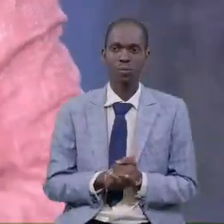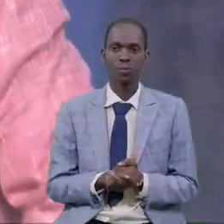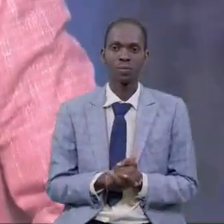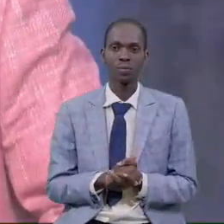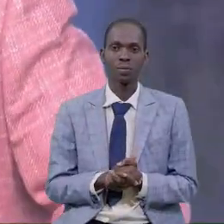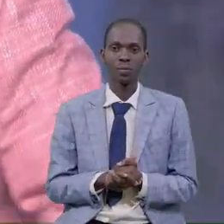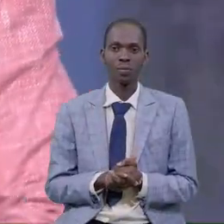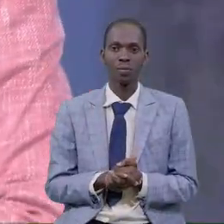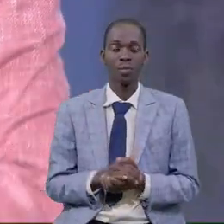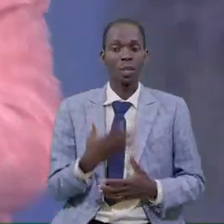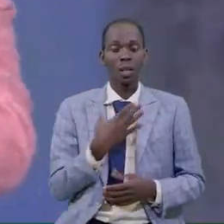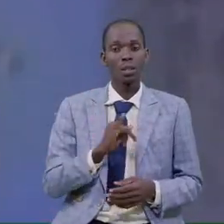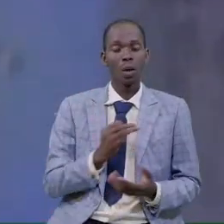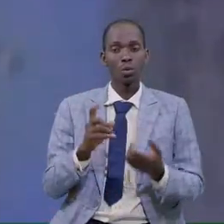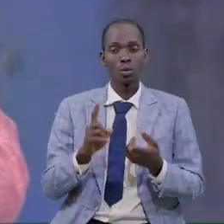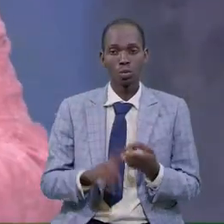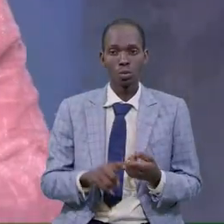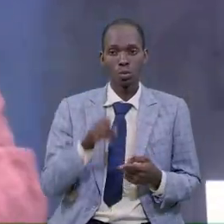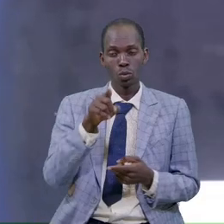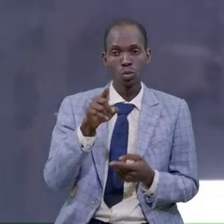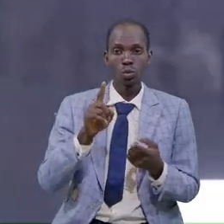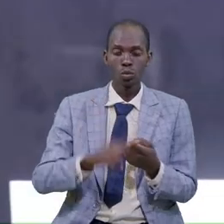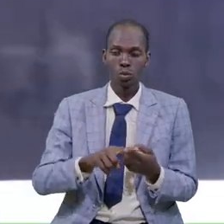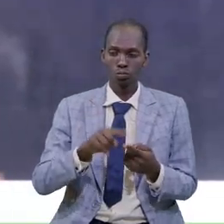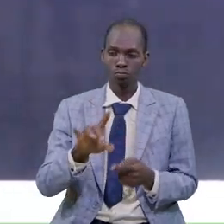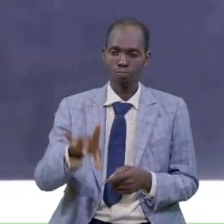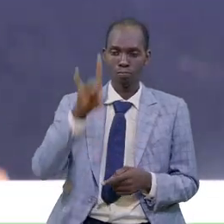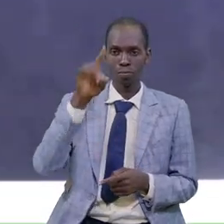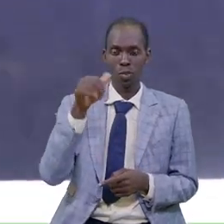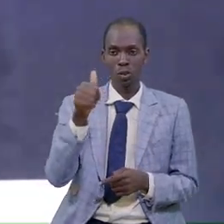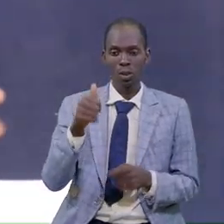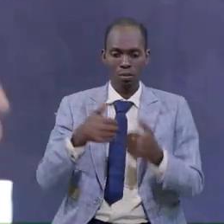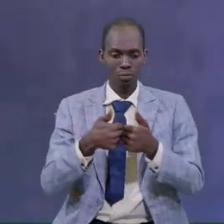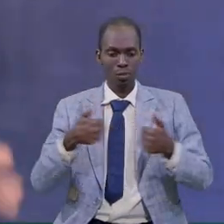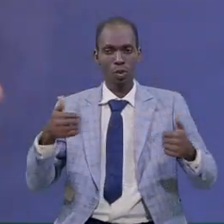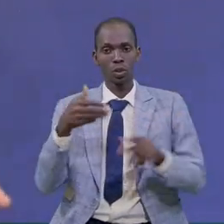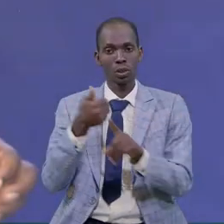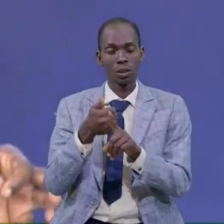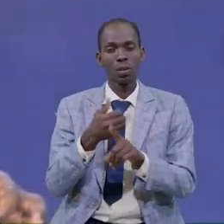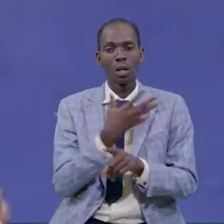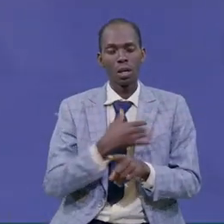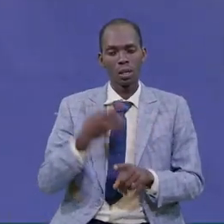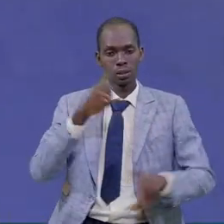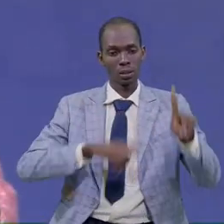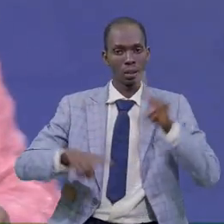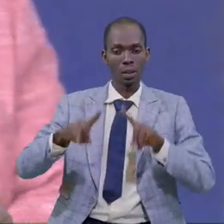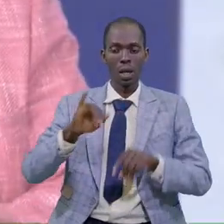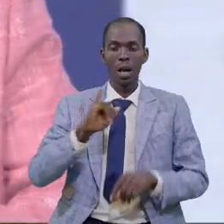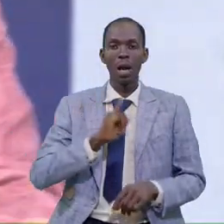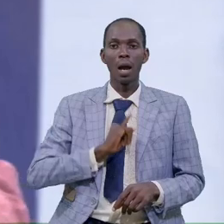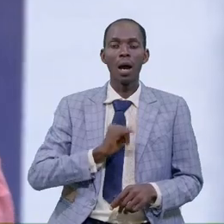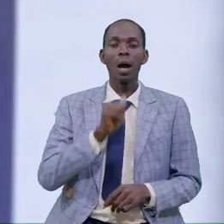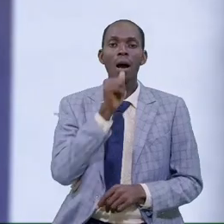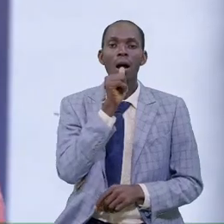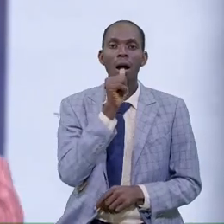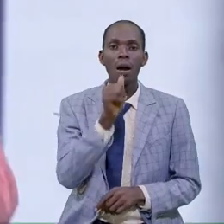Et je veux que tu t'identifies, que tu te distingues et que tu te dises, je suis la